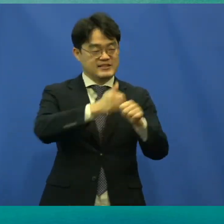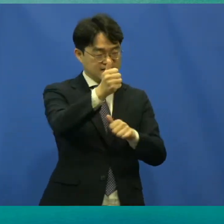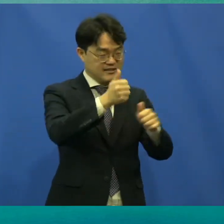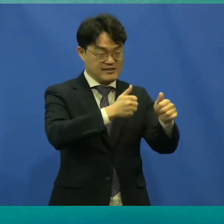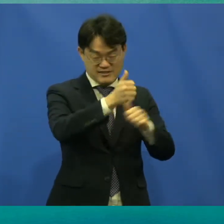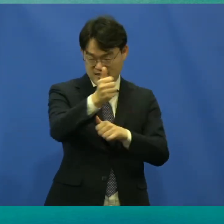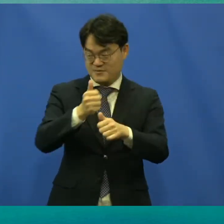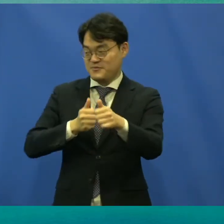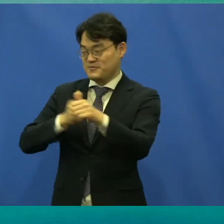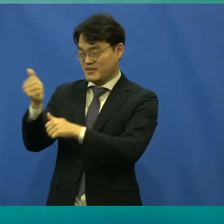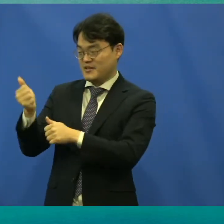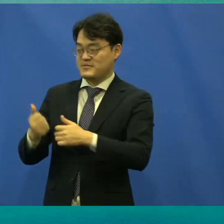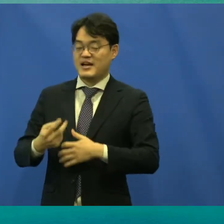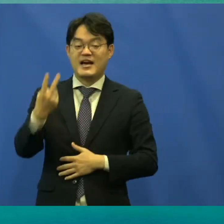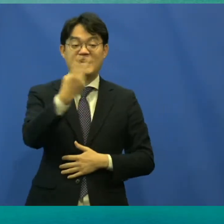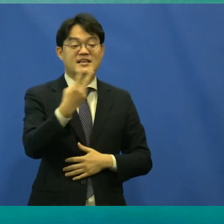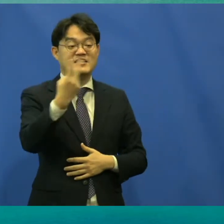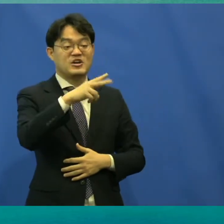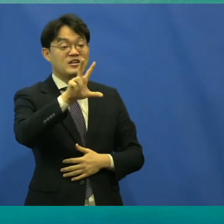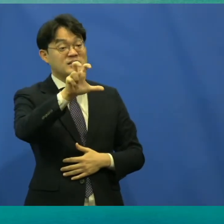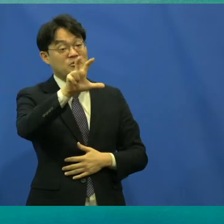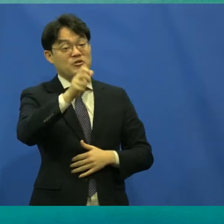2025년 승리하십시오.